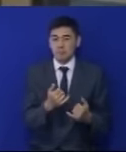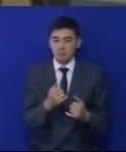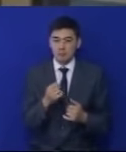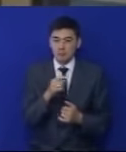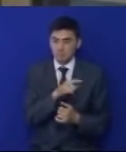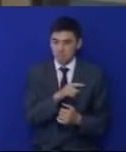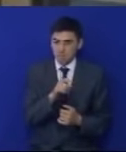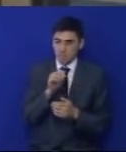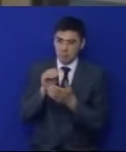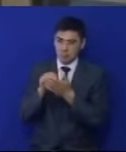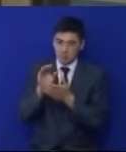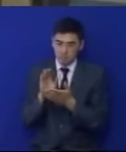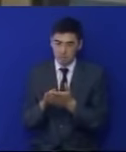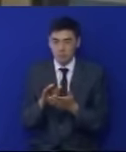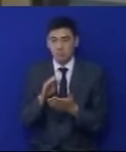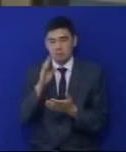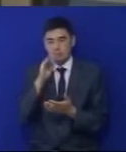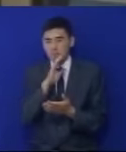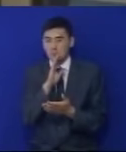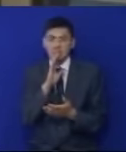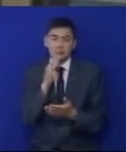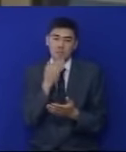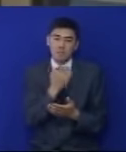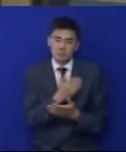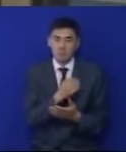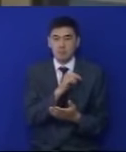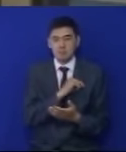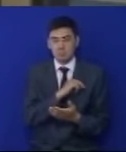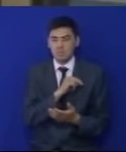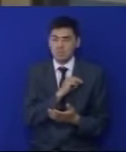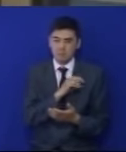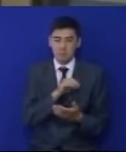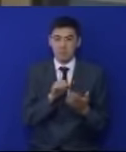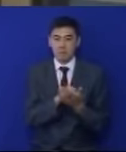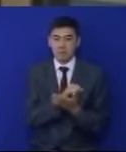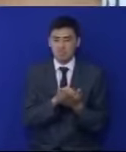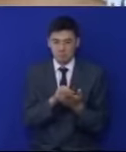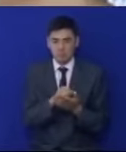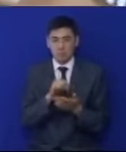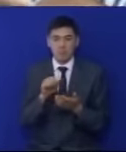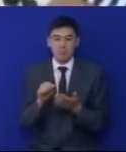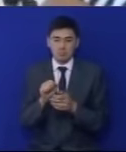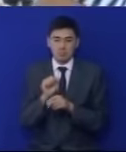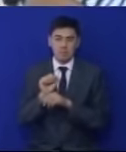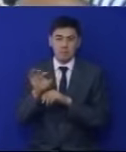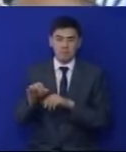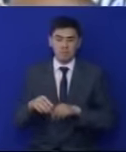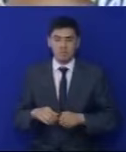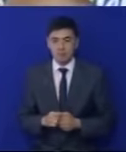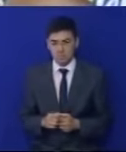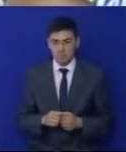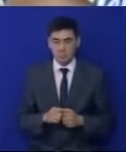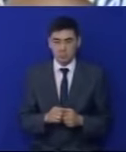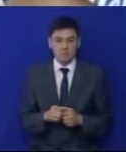белгілегенде біз порталға балалардың ата-аналарының жұмыс істейтіндігін растайтын құжаттарды жібереміз. Бағдарлама сыбайлас